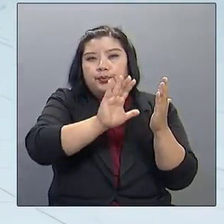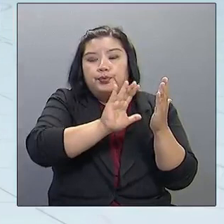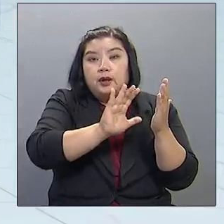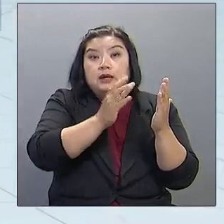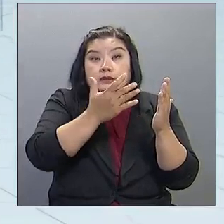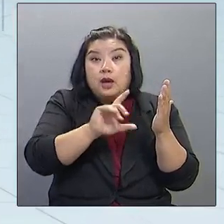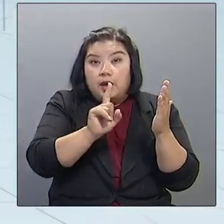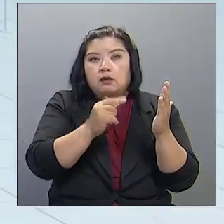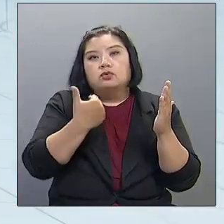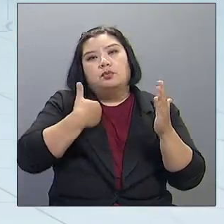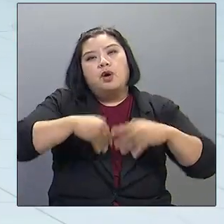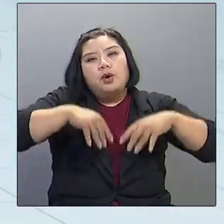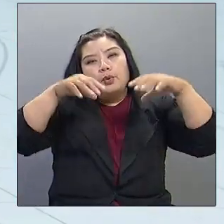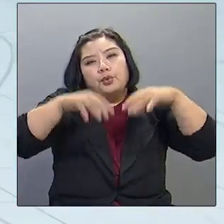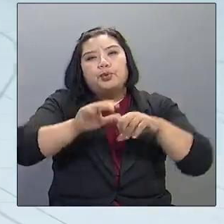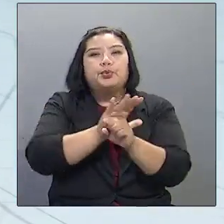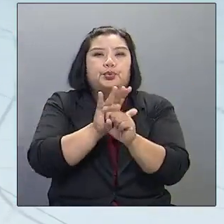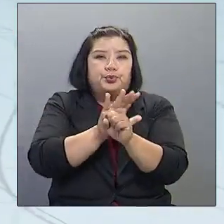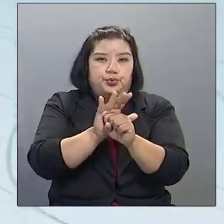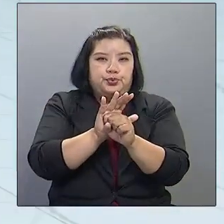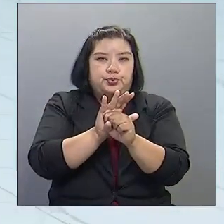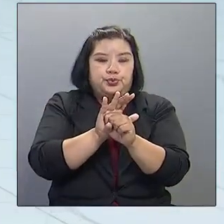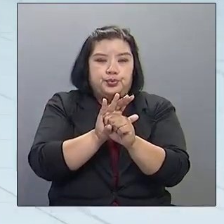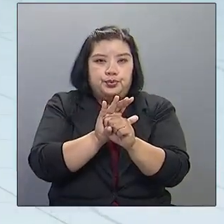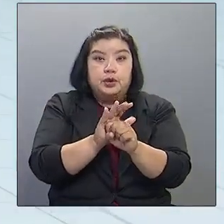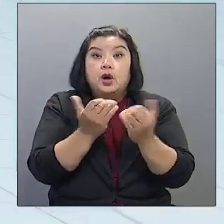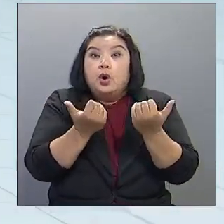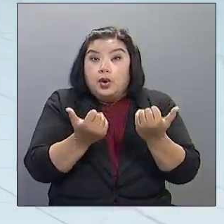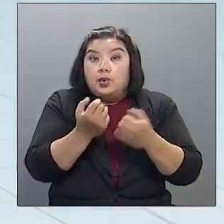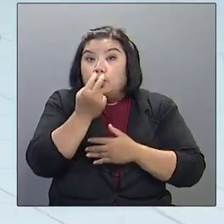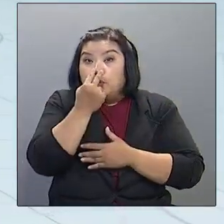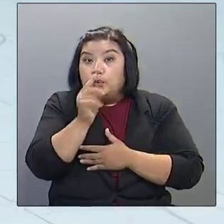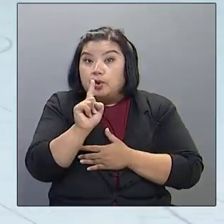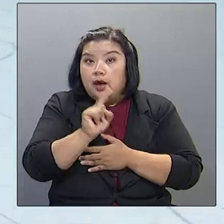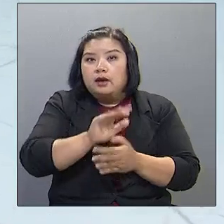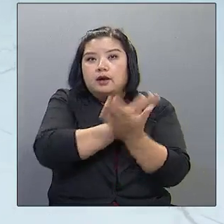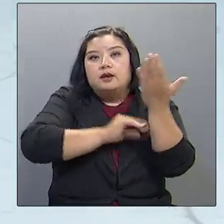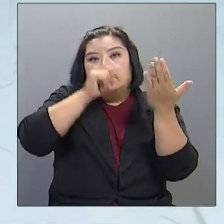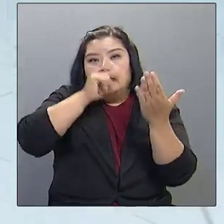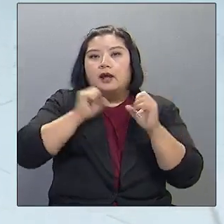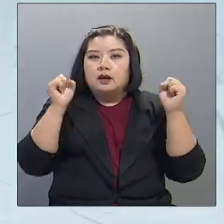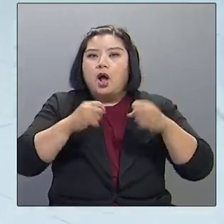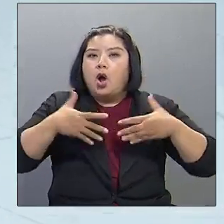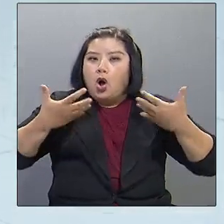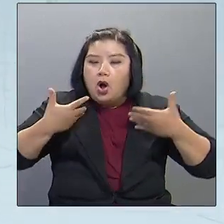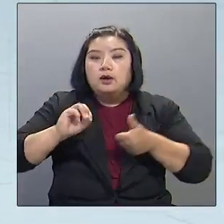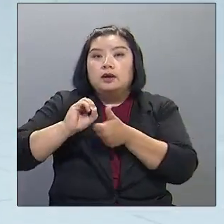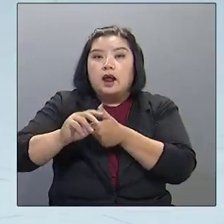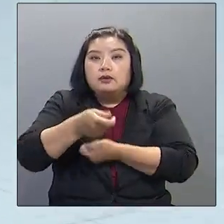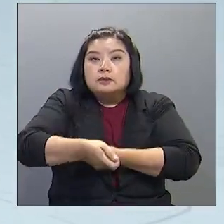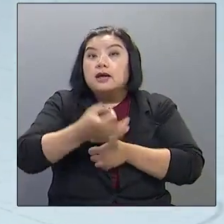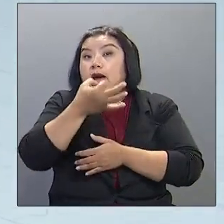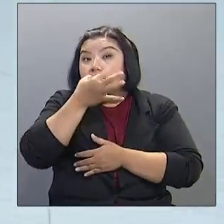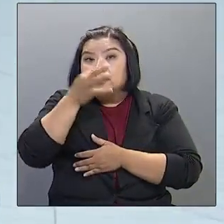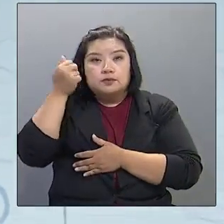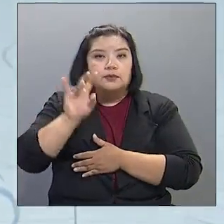ก็ทำให้เกิดฝนขึ้นเพียงเล็กน้อยบางแห่งเท่านั้นค่ะและช่วงนี้เราจะมาดูรายละเอียดของสภาพอากาศรวมไปถึงข้อแนะนำสำหรับเกษตรกรในช่วง